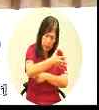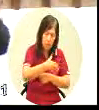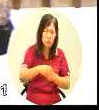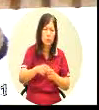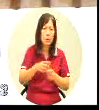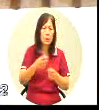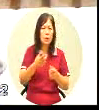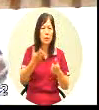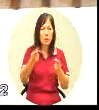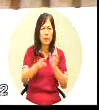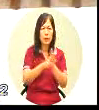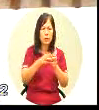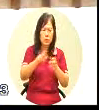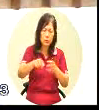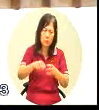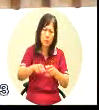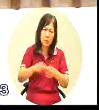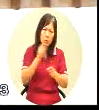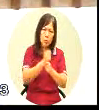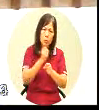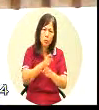其实就我来看，像这种主法